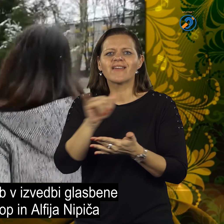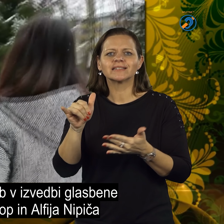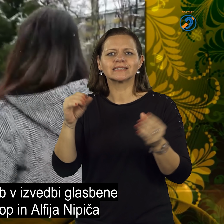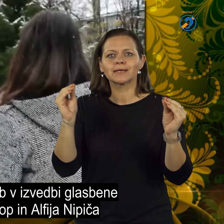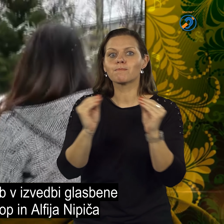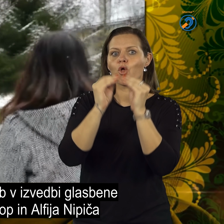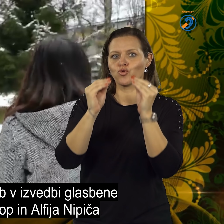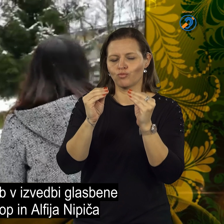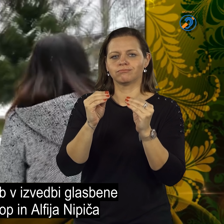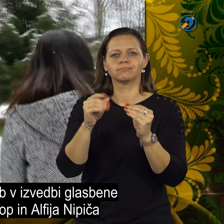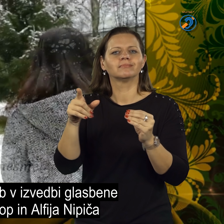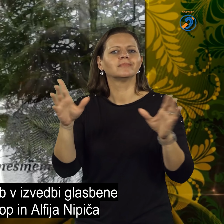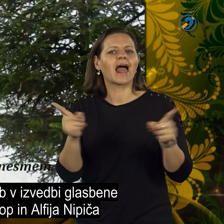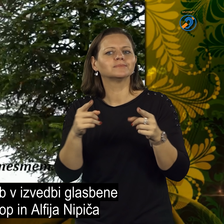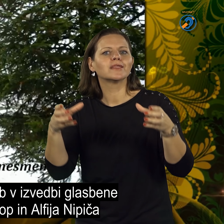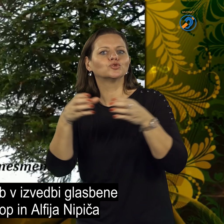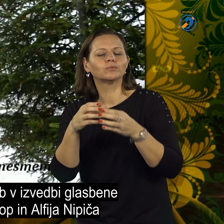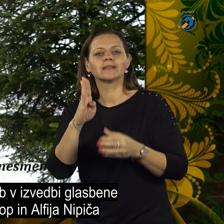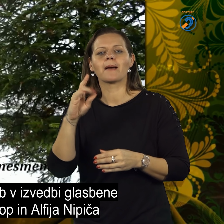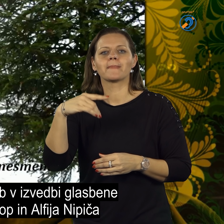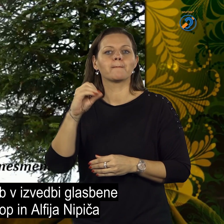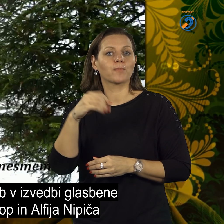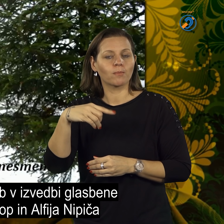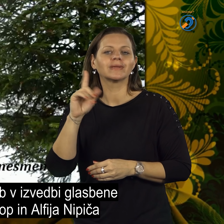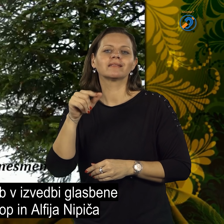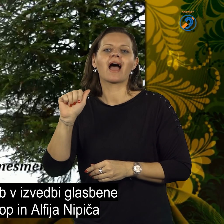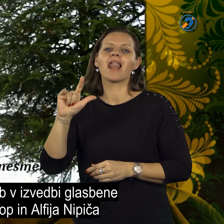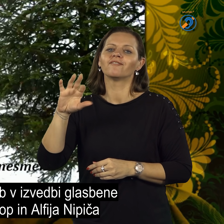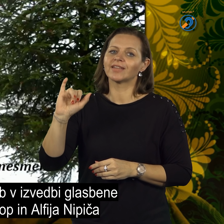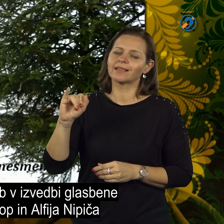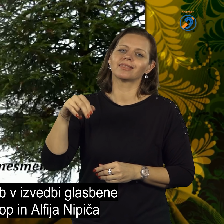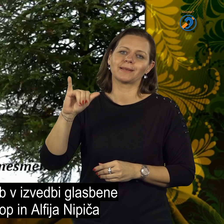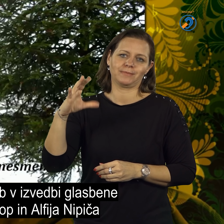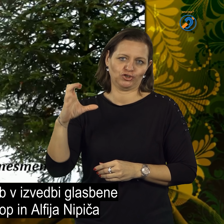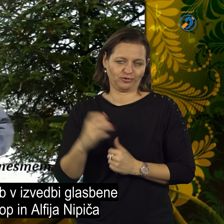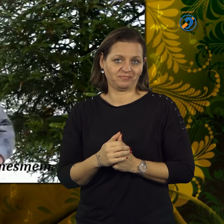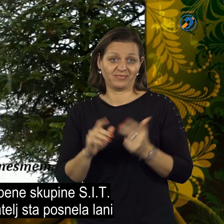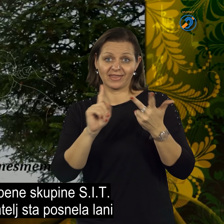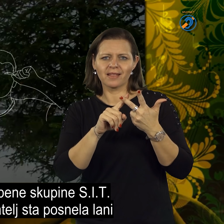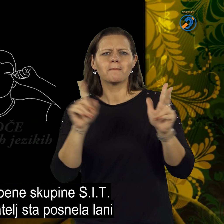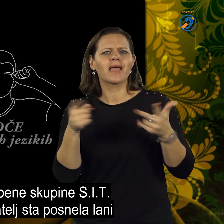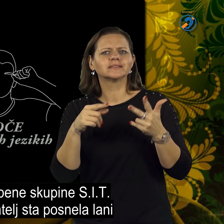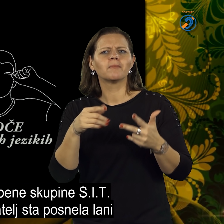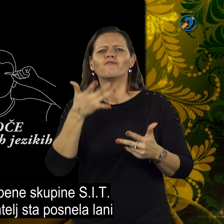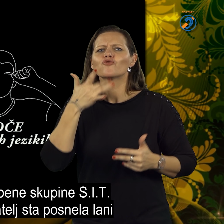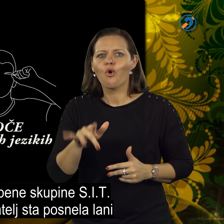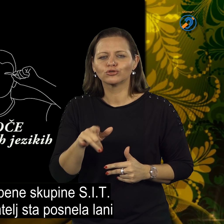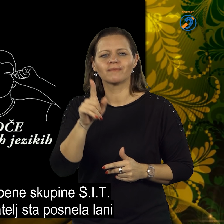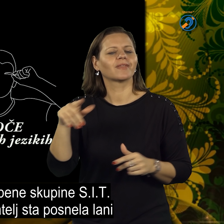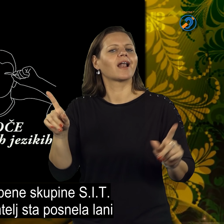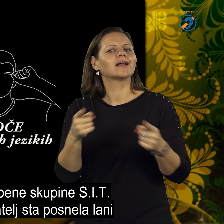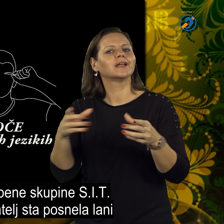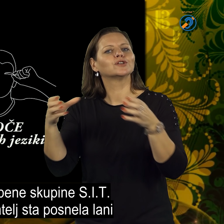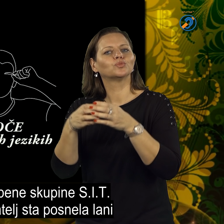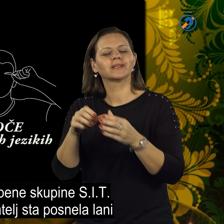poljub v izvedbi glasbene skupine B-pop in Alfja Nipiča ter vroče glasbene skupine SID.